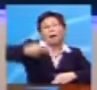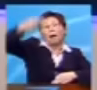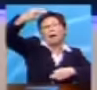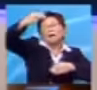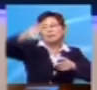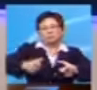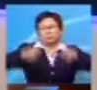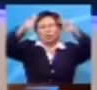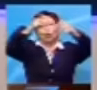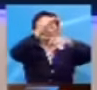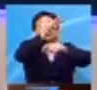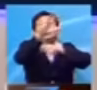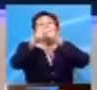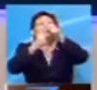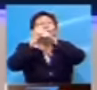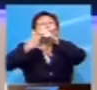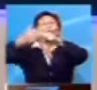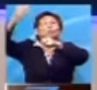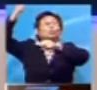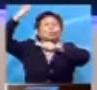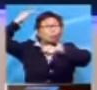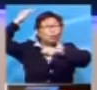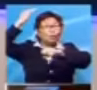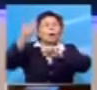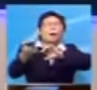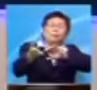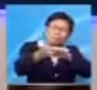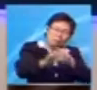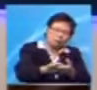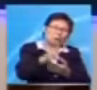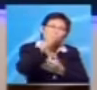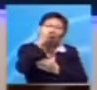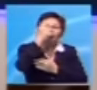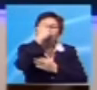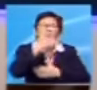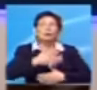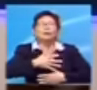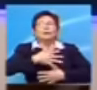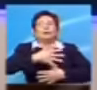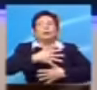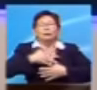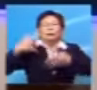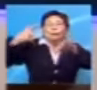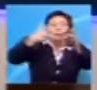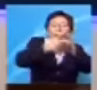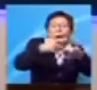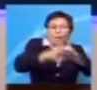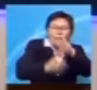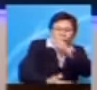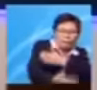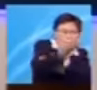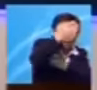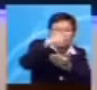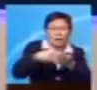23 tahun lalu Yoga Raja nada Raja meninggal dunia akibat nahas Jalan Raya